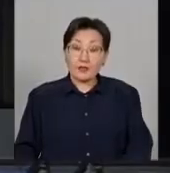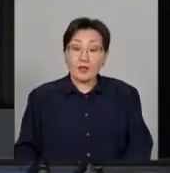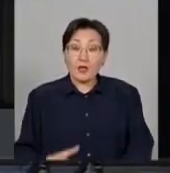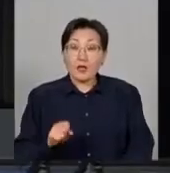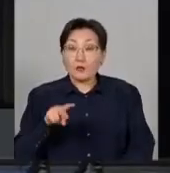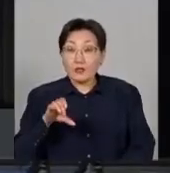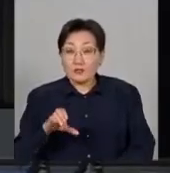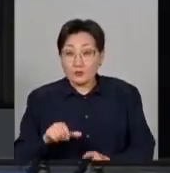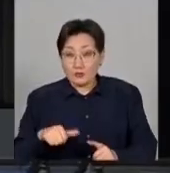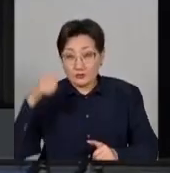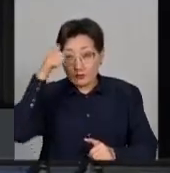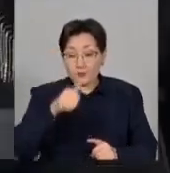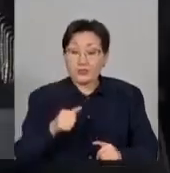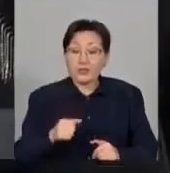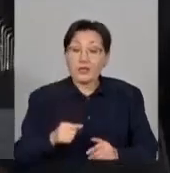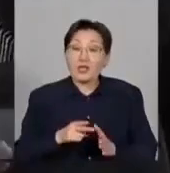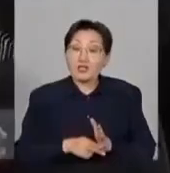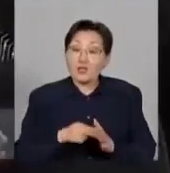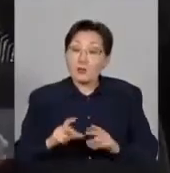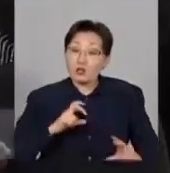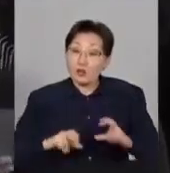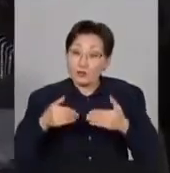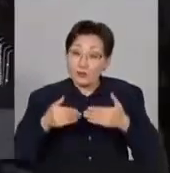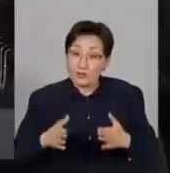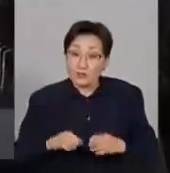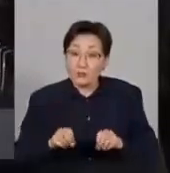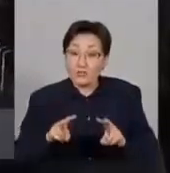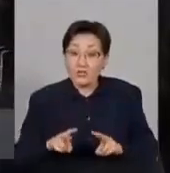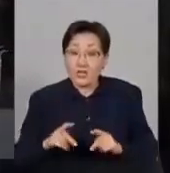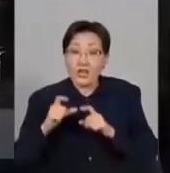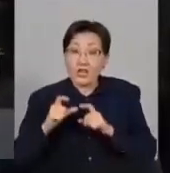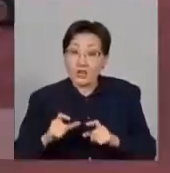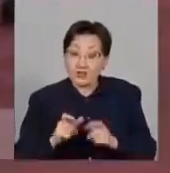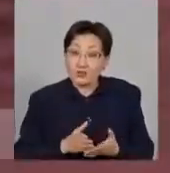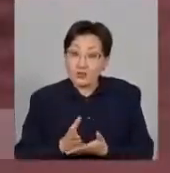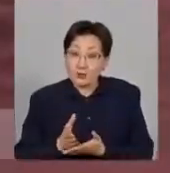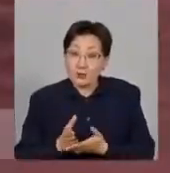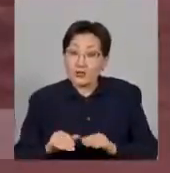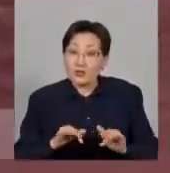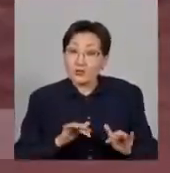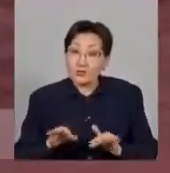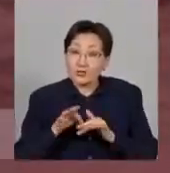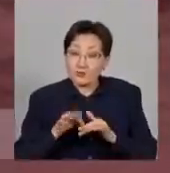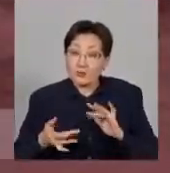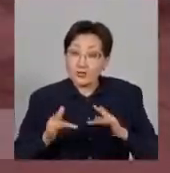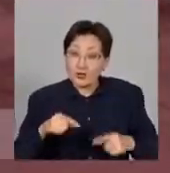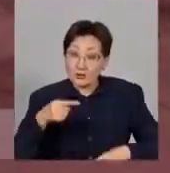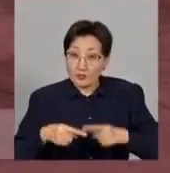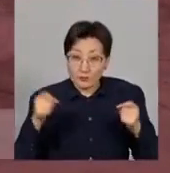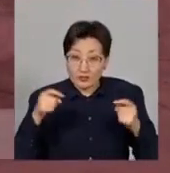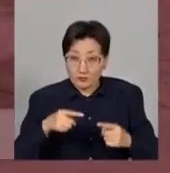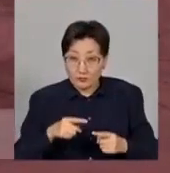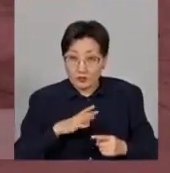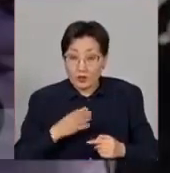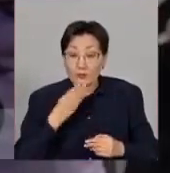Алмаз Байзақов бұл теміржол академиясын бітірді. Жас түліктің мамандығы логист. Ол жәрменкенің өтетін әлеметтік жереден біліп келген.